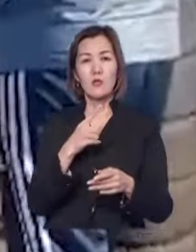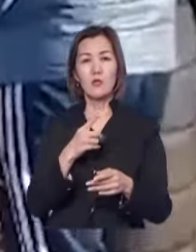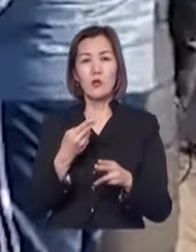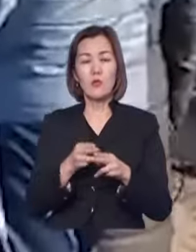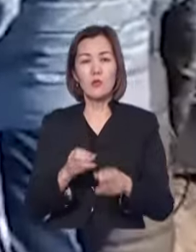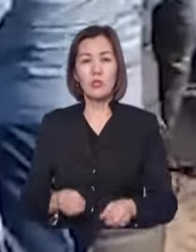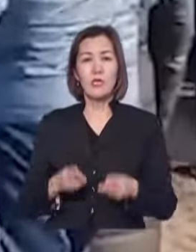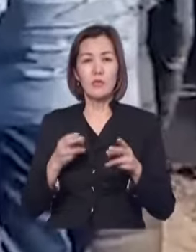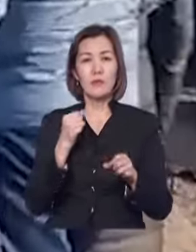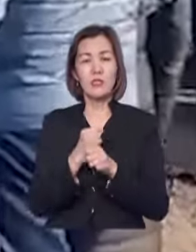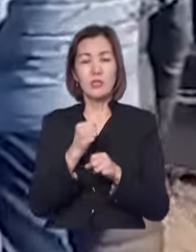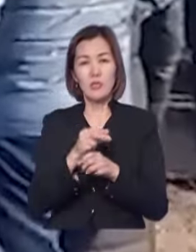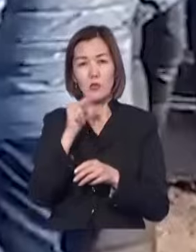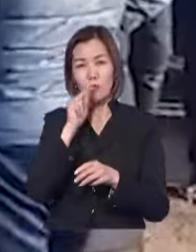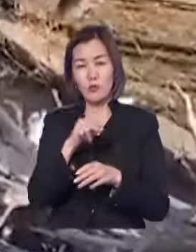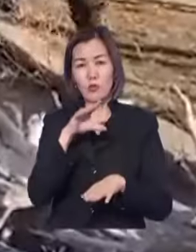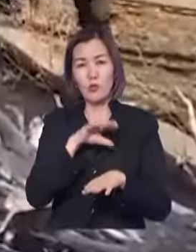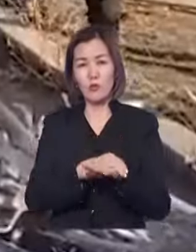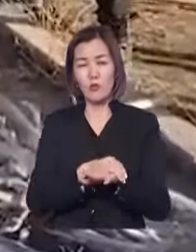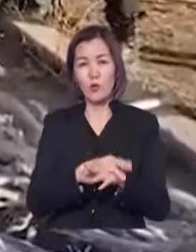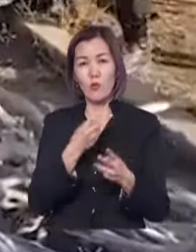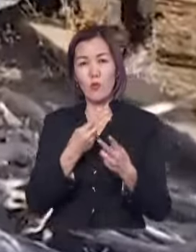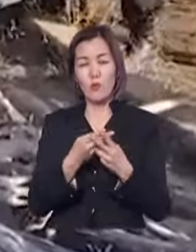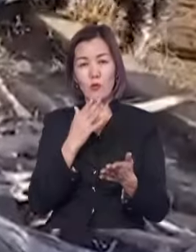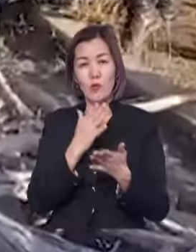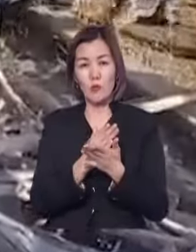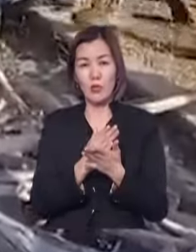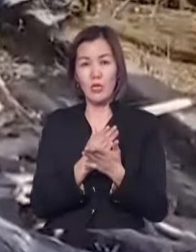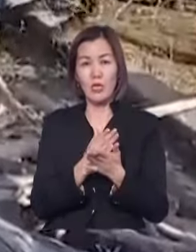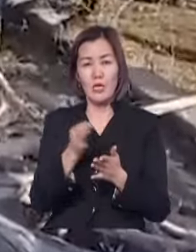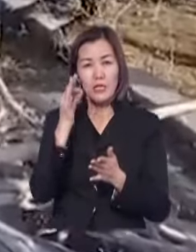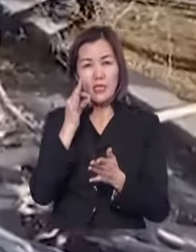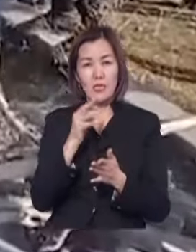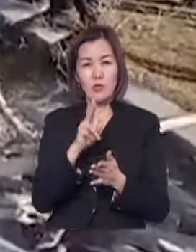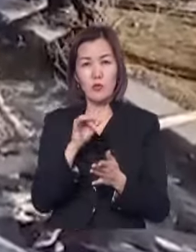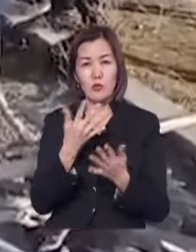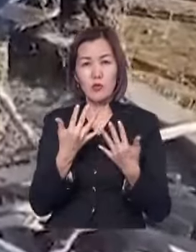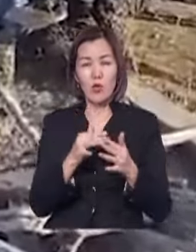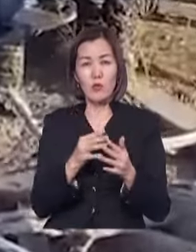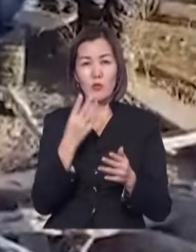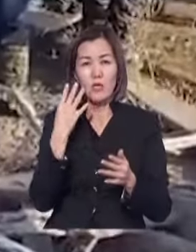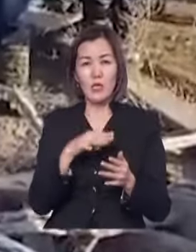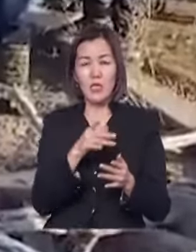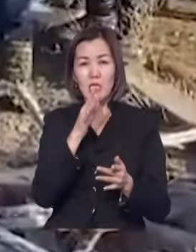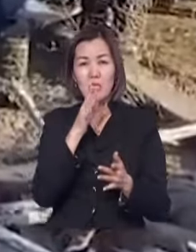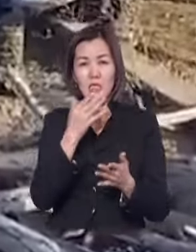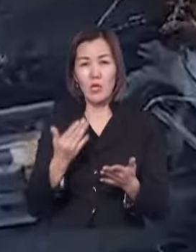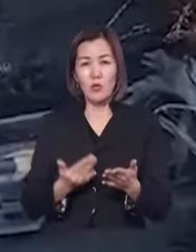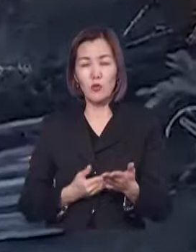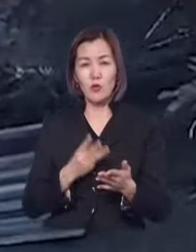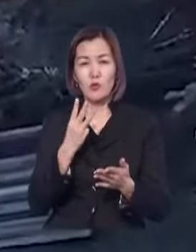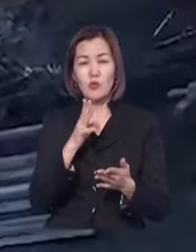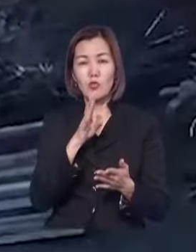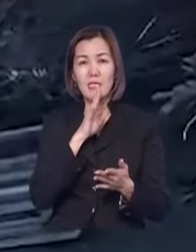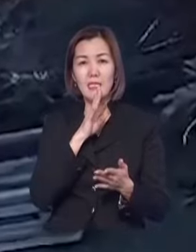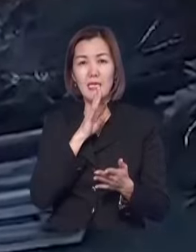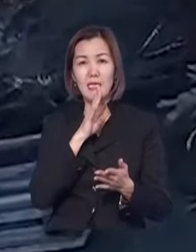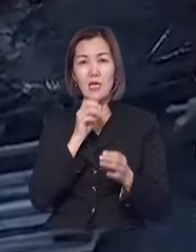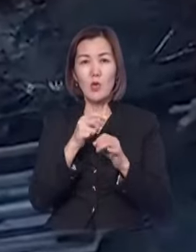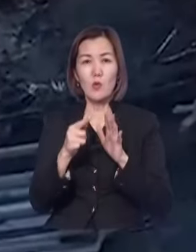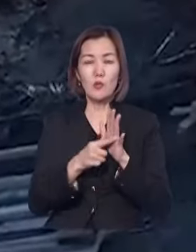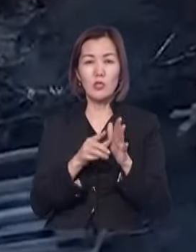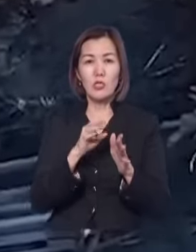қылмысты жасады деген күдіктілер ұсталып қамауда отыр. Естеріңізге сала кетейік, Күш ауылының 40 жастағы тұрғыны 3 жасар қызының